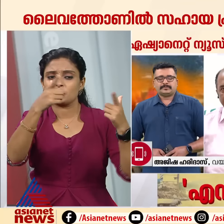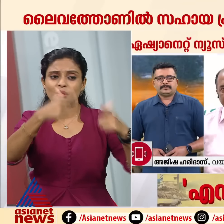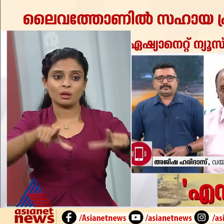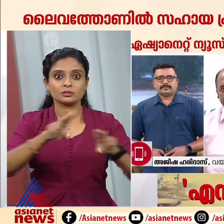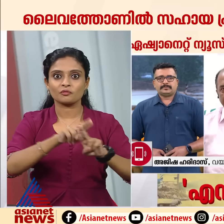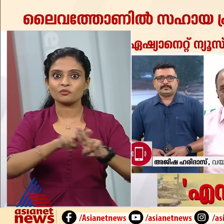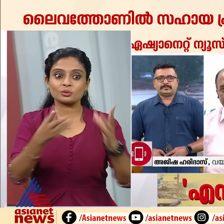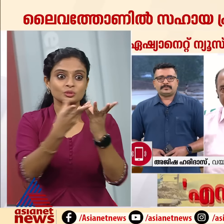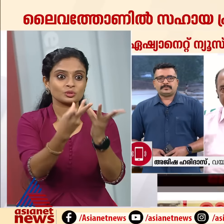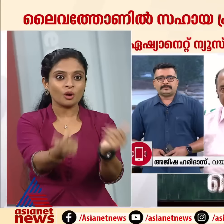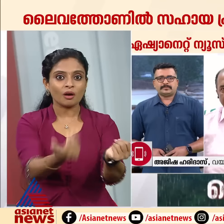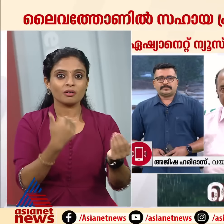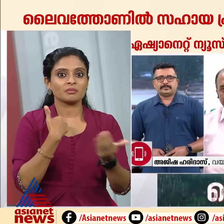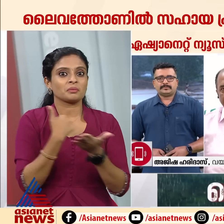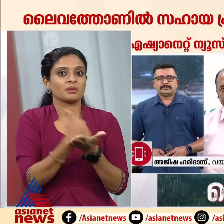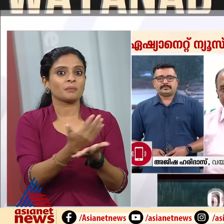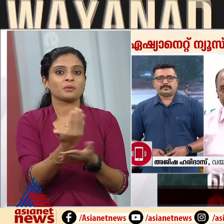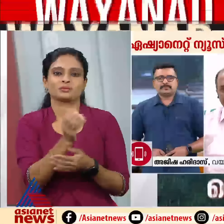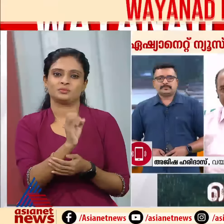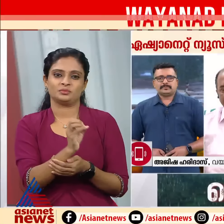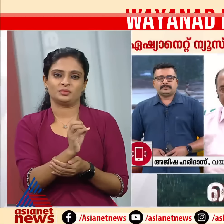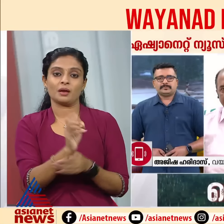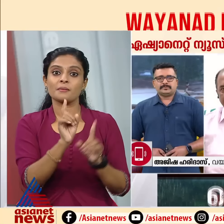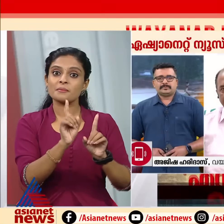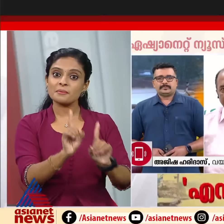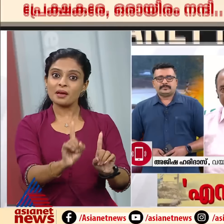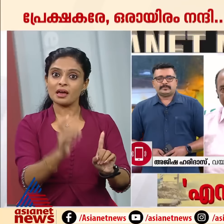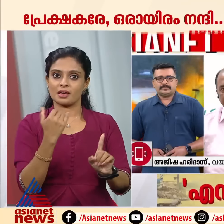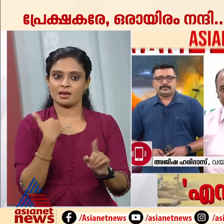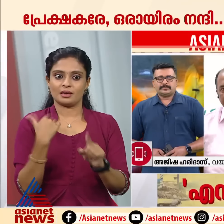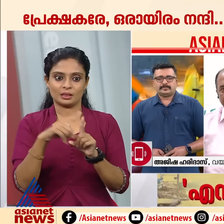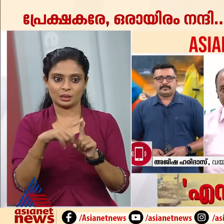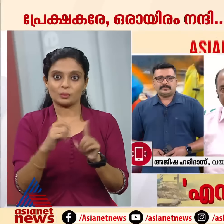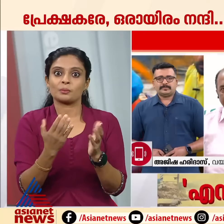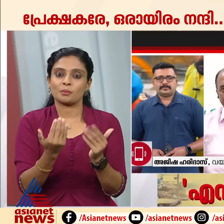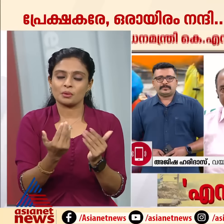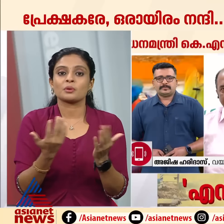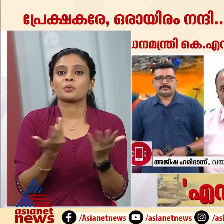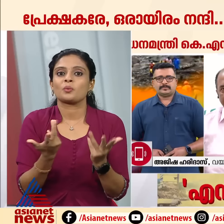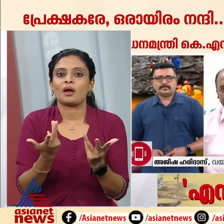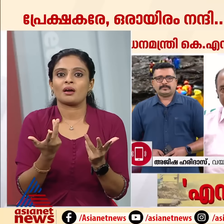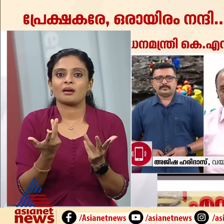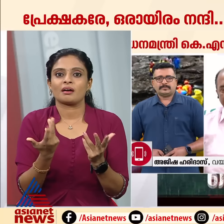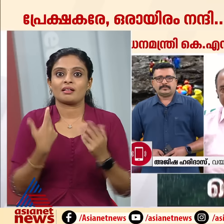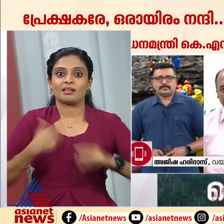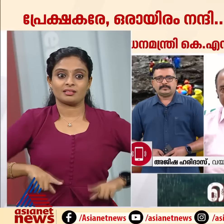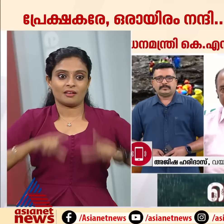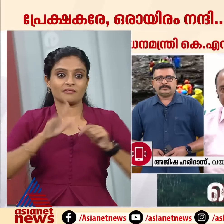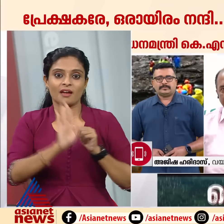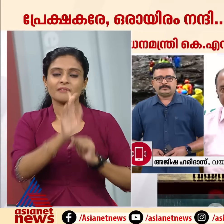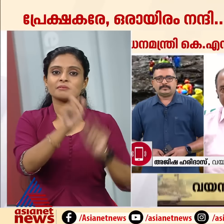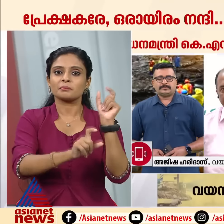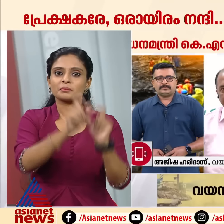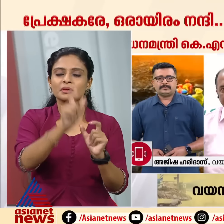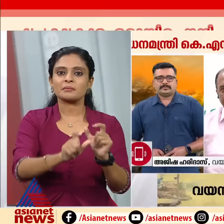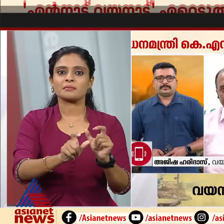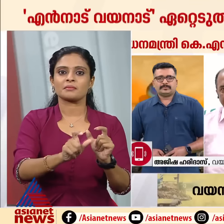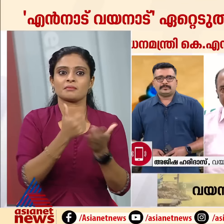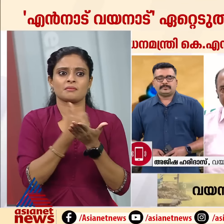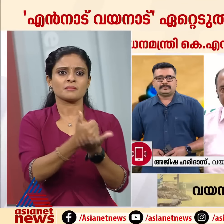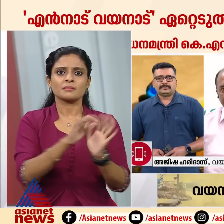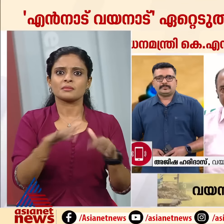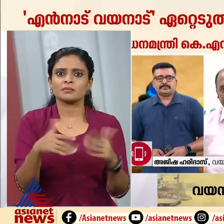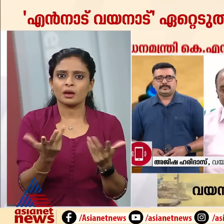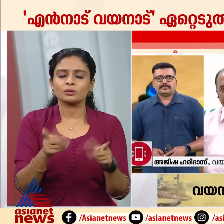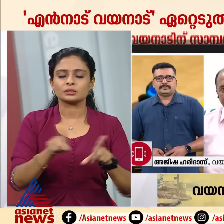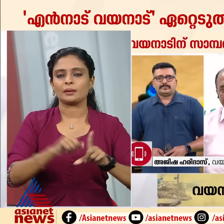അതിൽ നമുക്ക് ആകെ ചെയ്യാൻ പറ്റുന്നത്, നമ്മളെ കൊണ്ട് ചെയ്യാൻ പറ്റുന്നത് എന്താണോ, ഇനി ബാക്കി ആയവരെ ജീവിതത്തിലേക്ക് തിരിച്ചു കൊണ്ടുവരാൻ നമ്മളെ കൊണ്ട് എന്താണോ ചെയ്യാൻ പറ്റുക